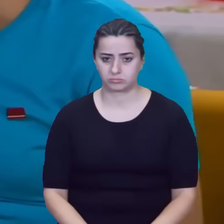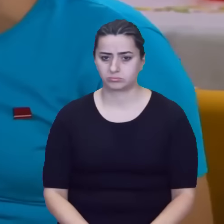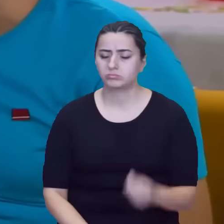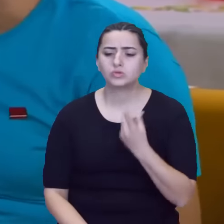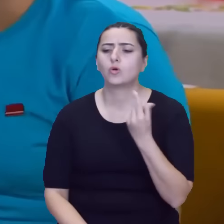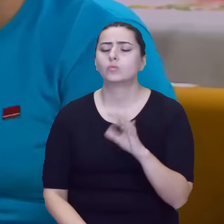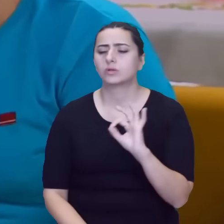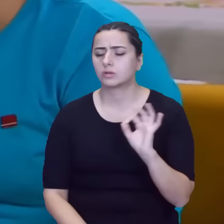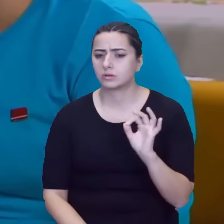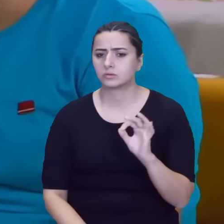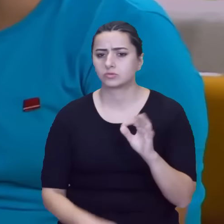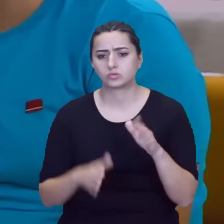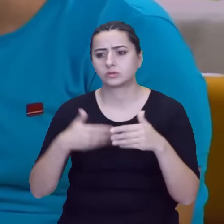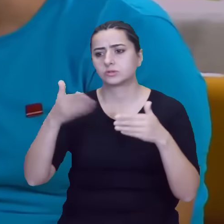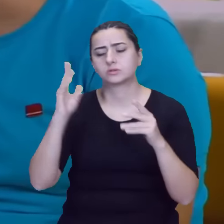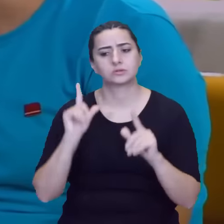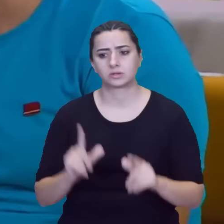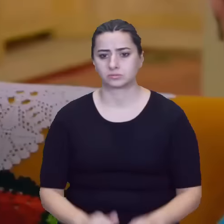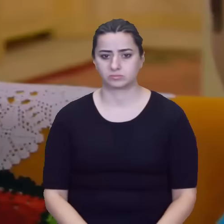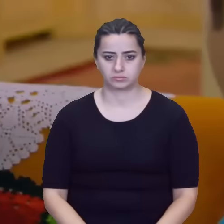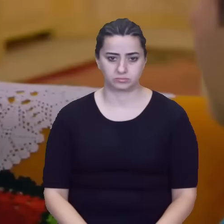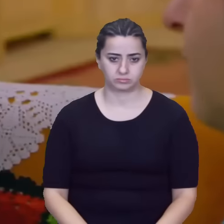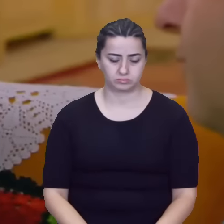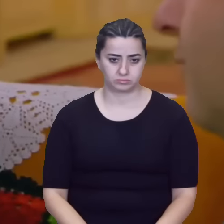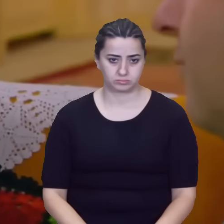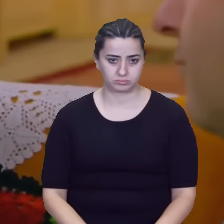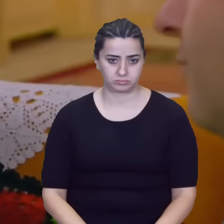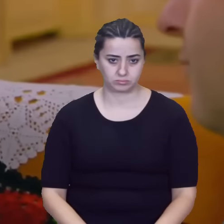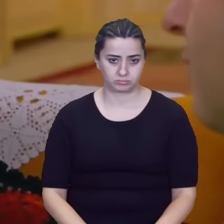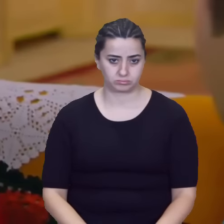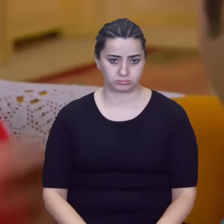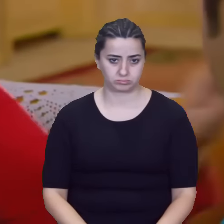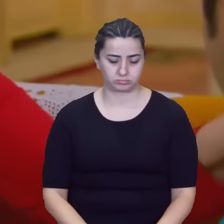bir şey olmaz. Bizim kuşu salmaktan başka çaremiz yok.